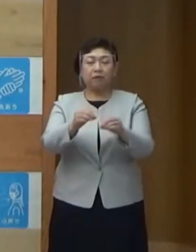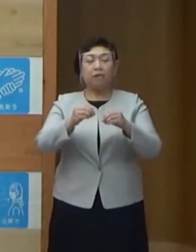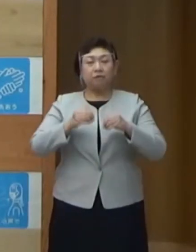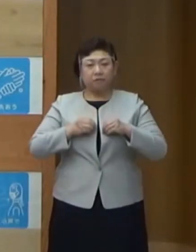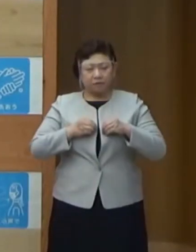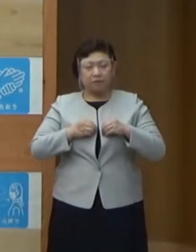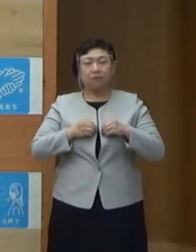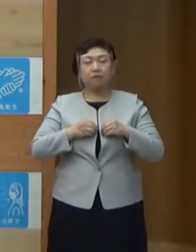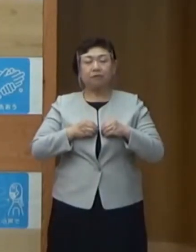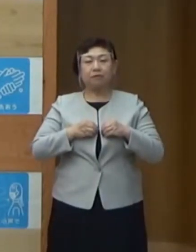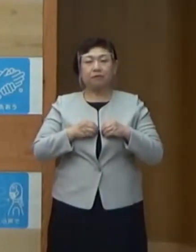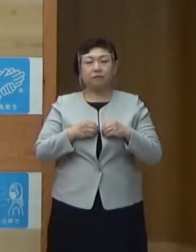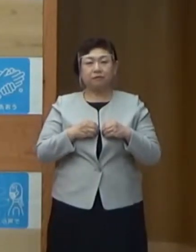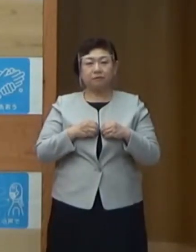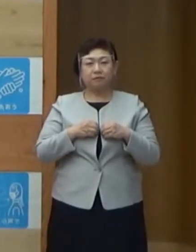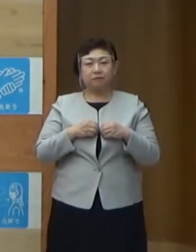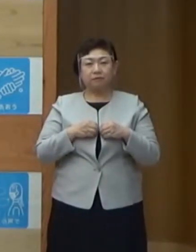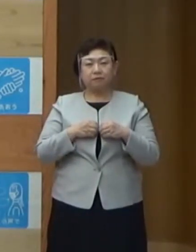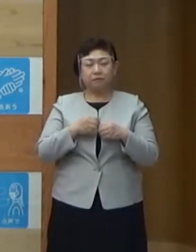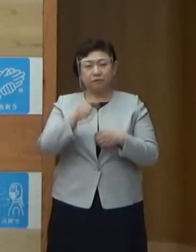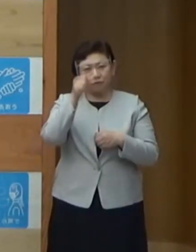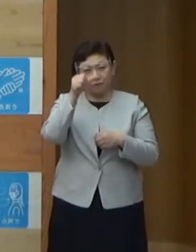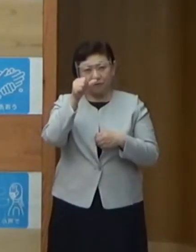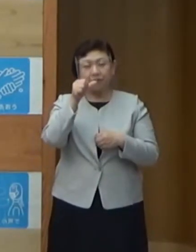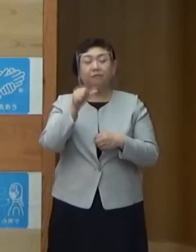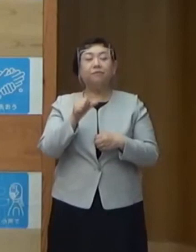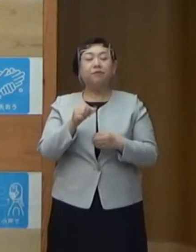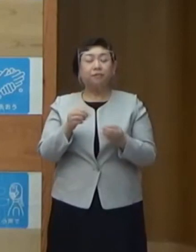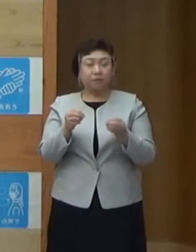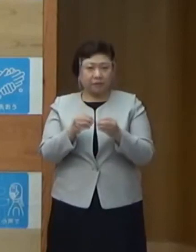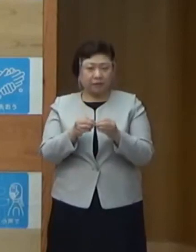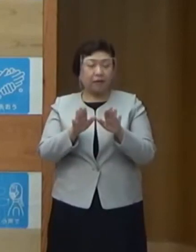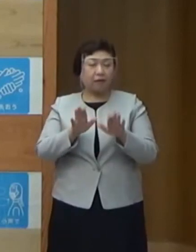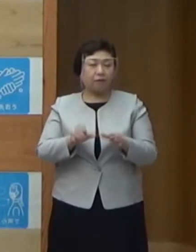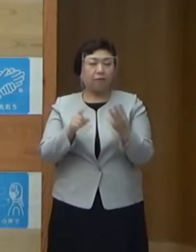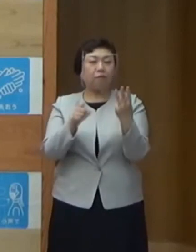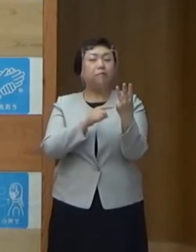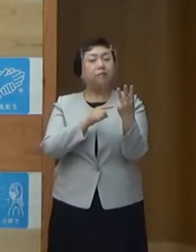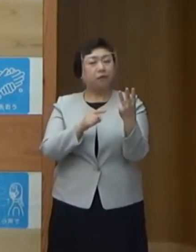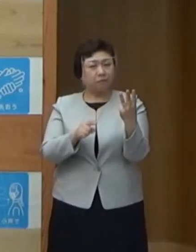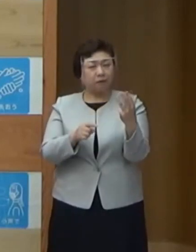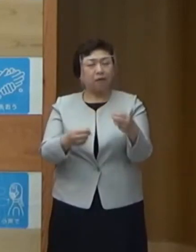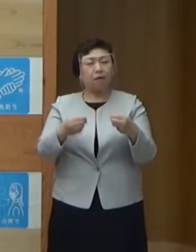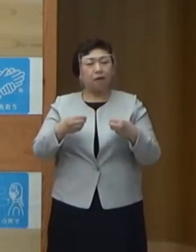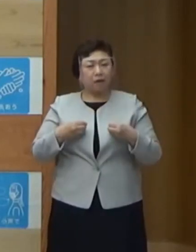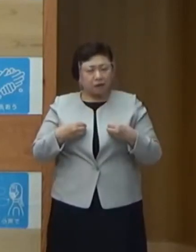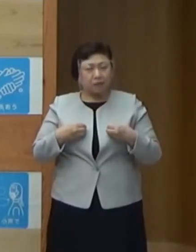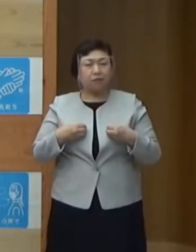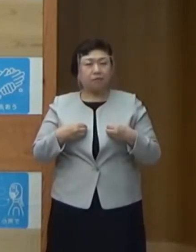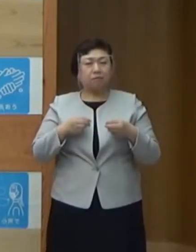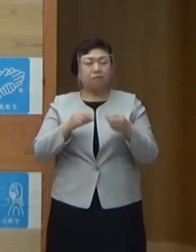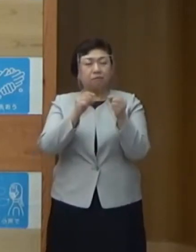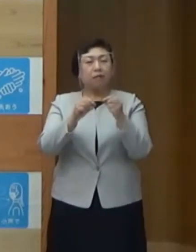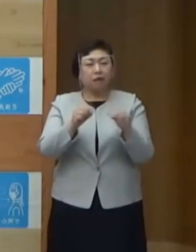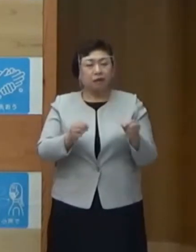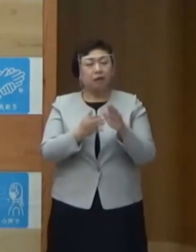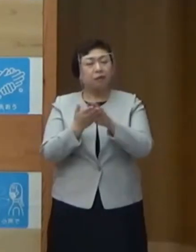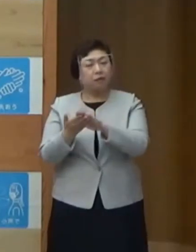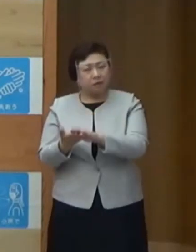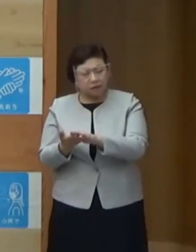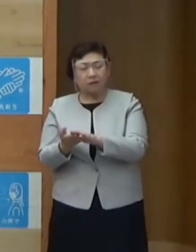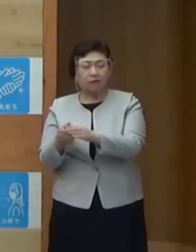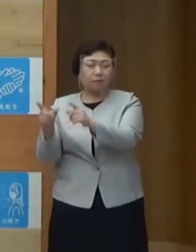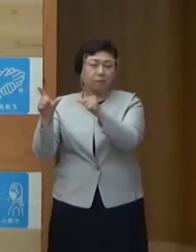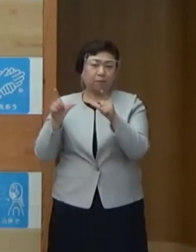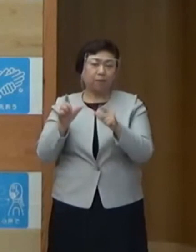感染症についてであります。本日3名の方が新型コロナウイルスに感染をされお亡くなりになったことが確